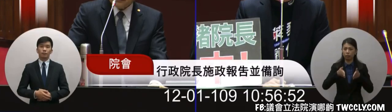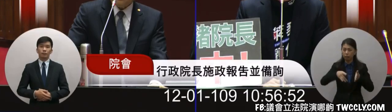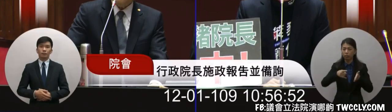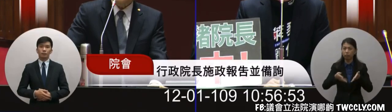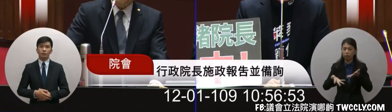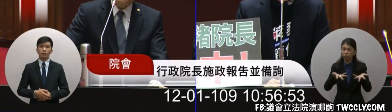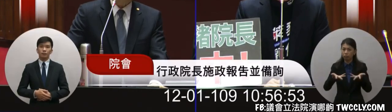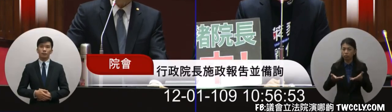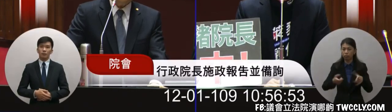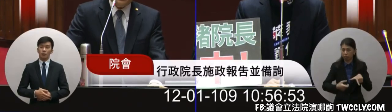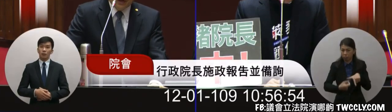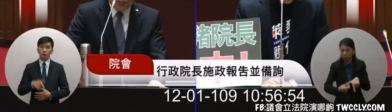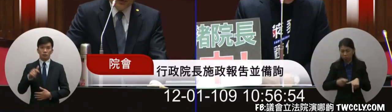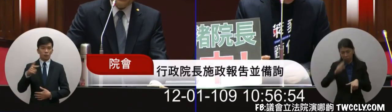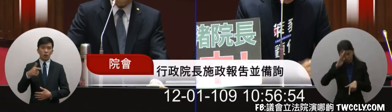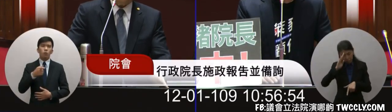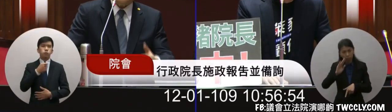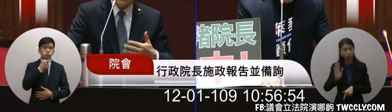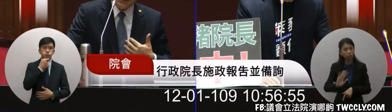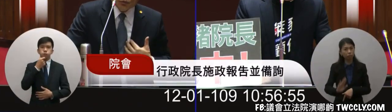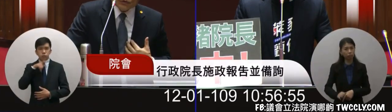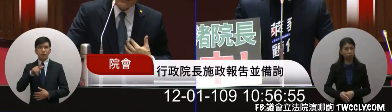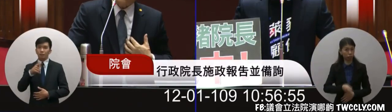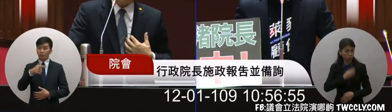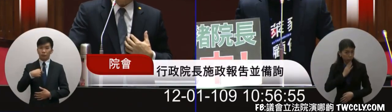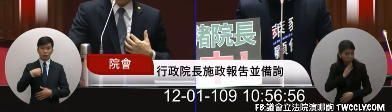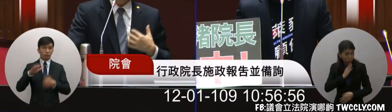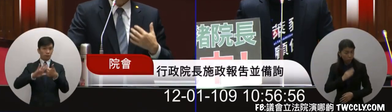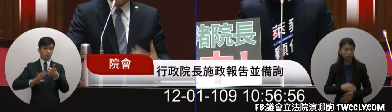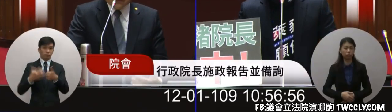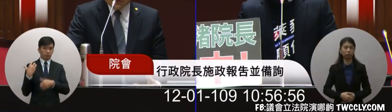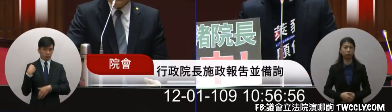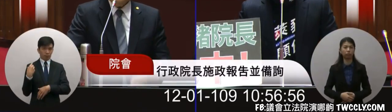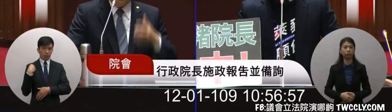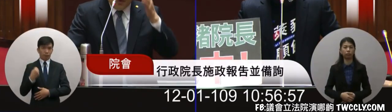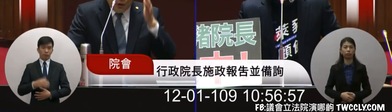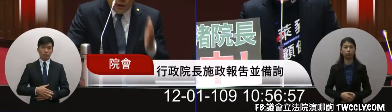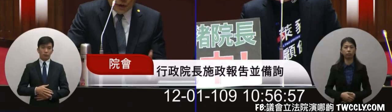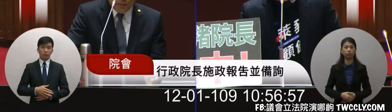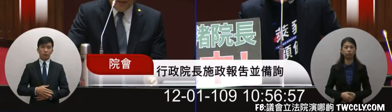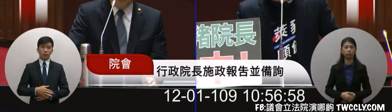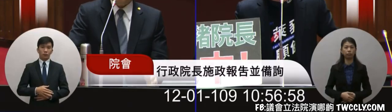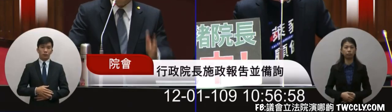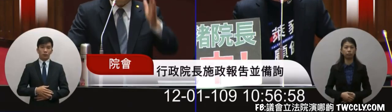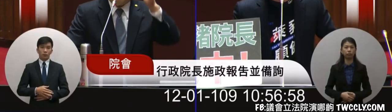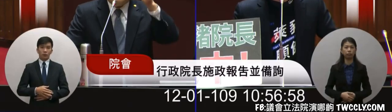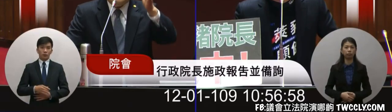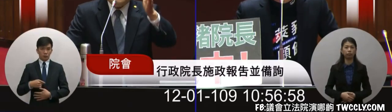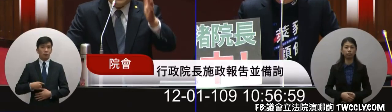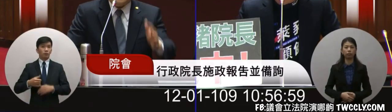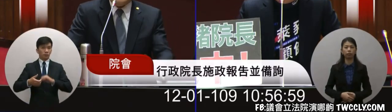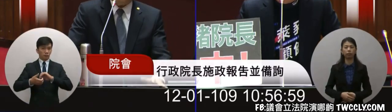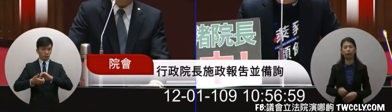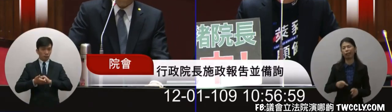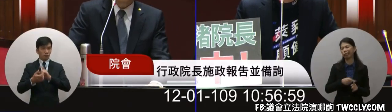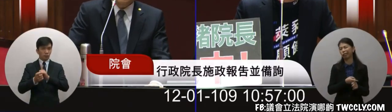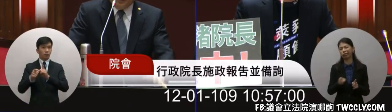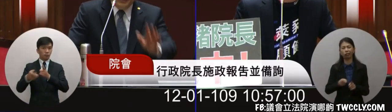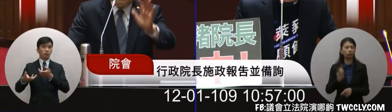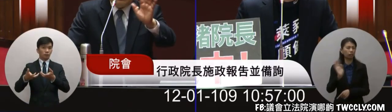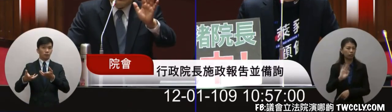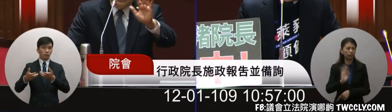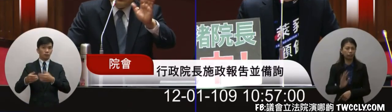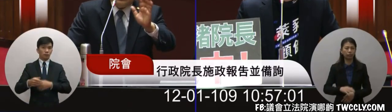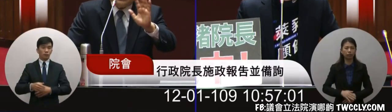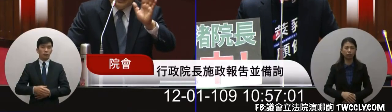情公开道歉？ 不是愿意不愿意，我的态度始终是我一定。 院长不用再绕圈子了，来再来，院长